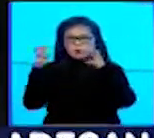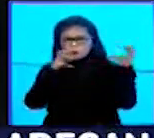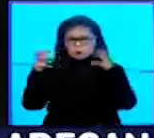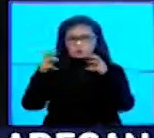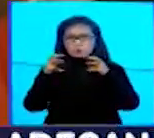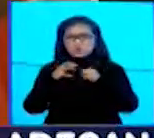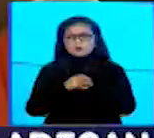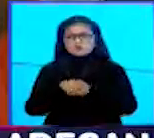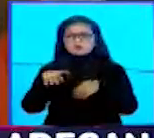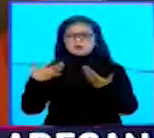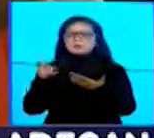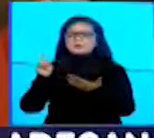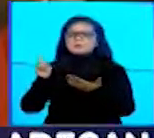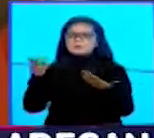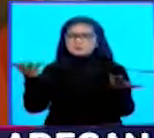TNI.